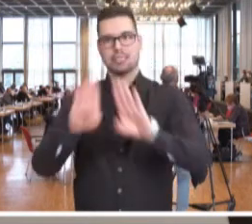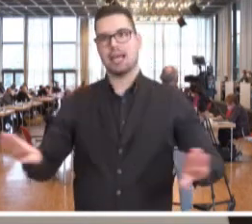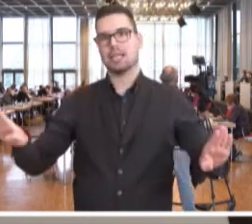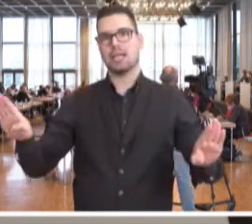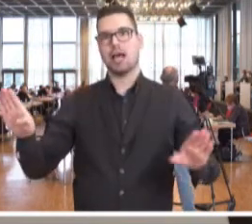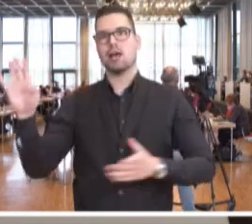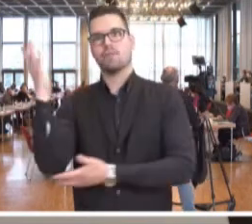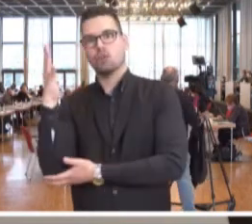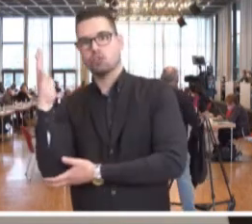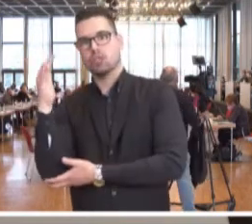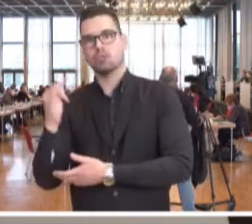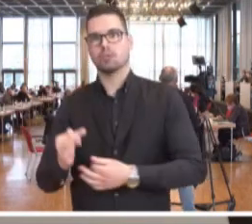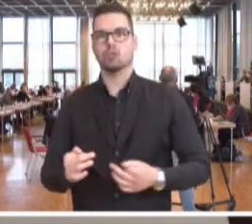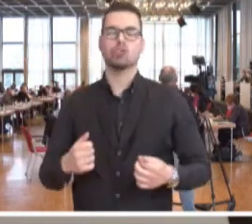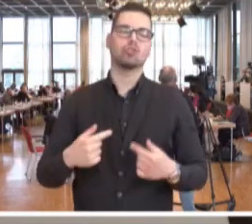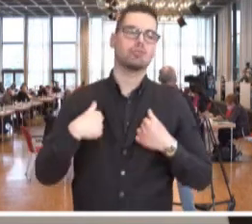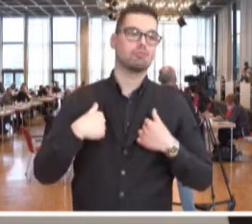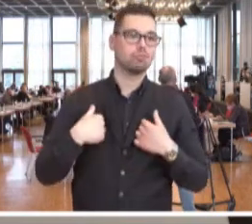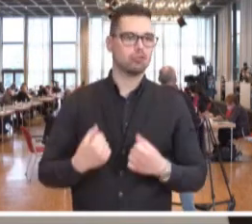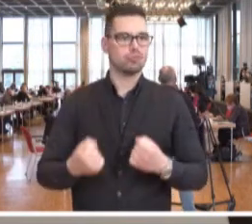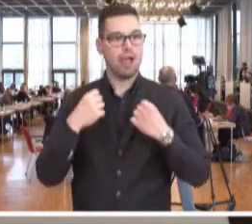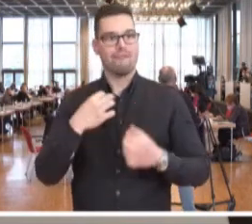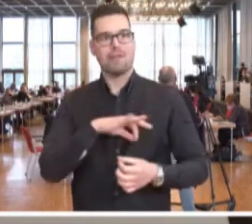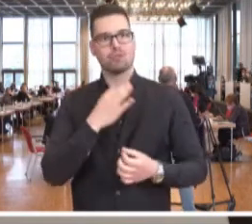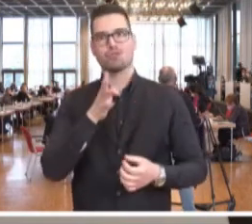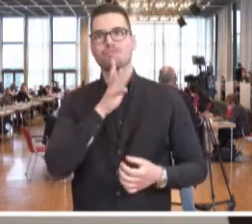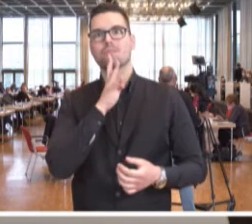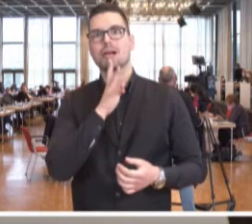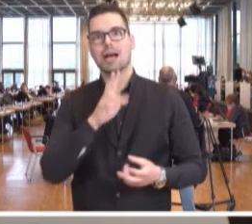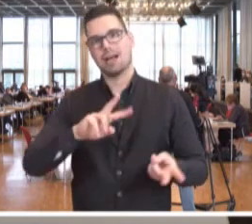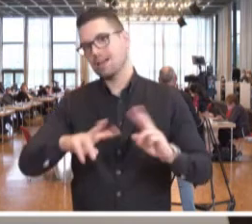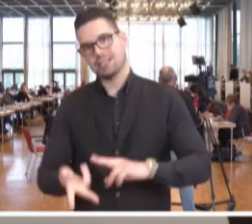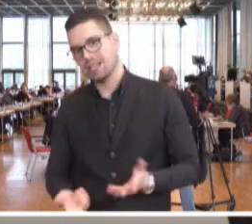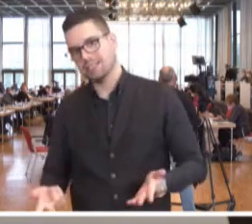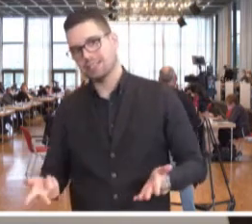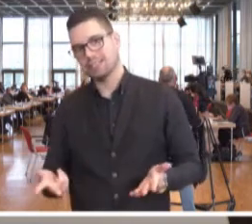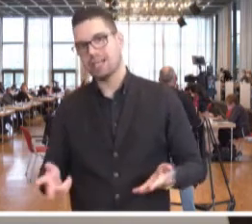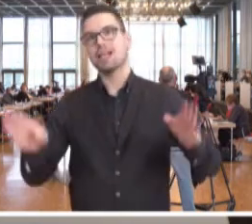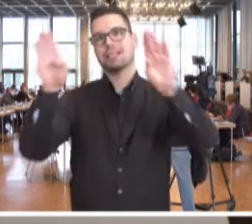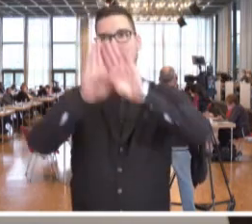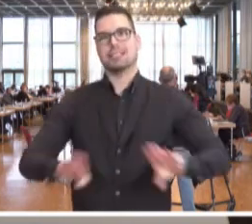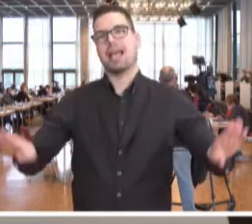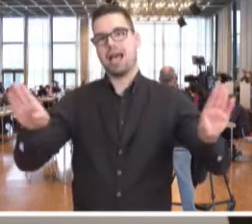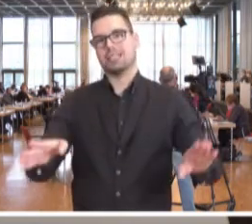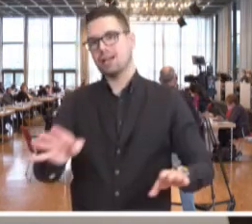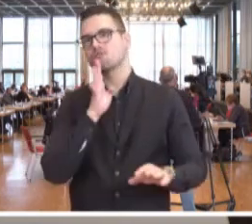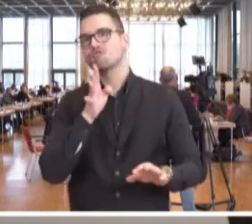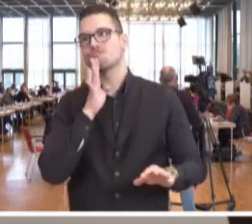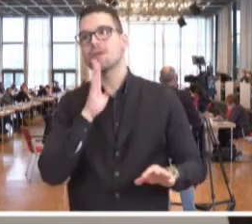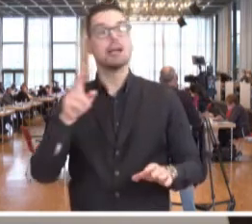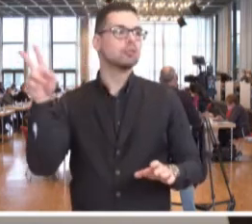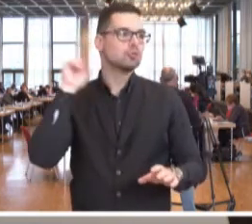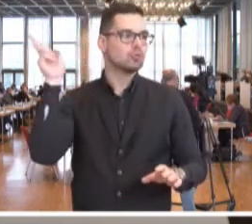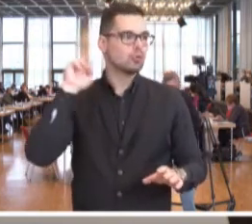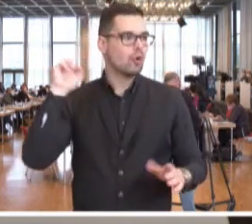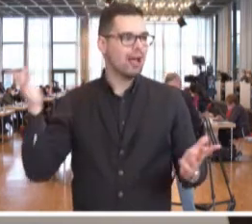es mir schwer, überhaupt mitzukommen, denn die normale französische Gebrauchssprache ist ganz anders als die Theatersprache. Wer von Ihnen einmal zugehört